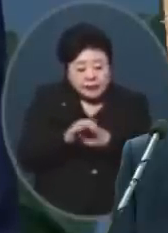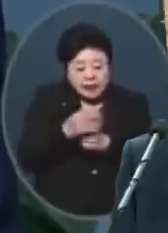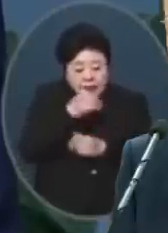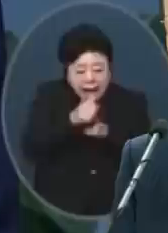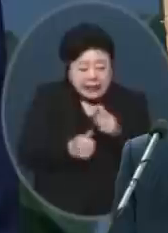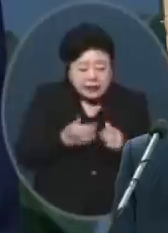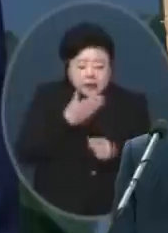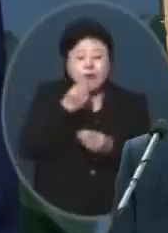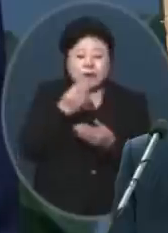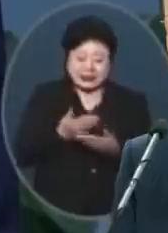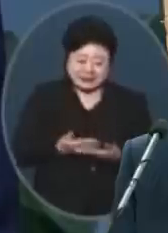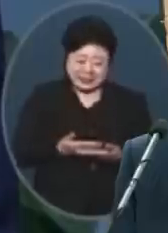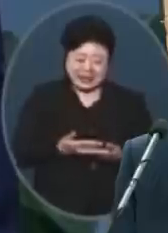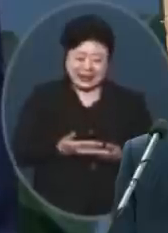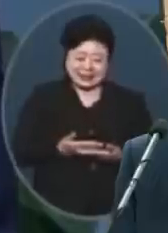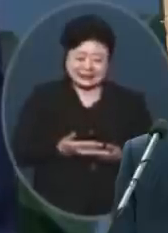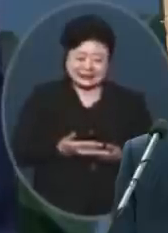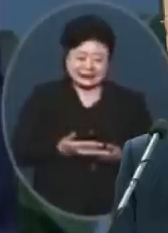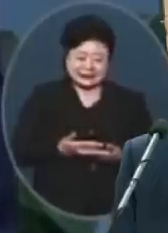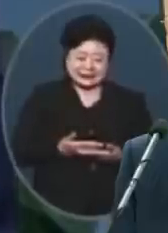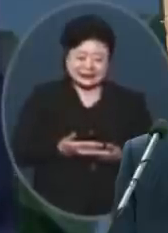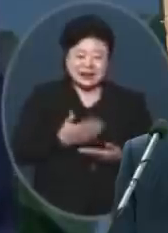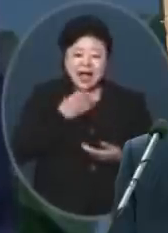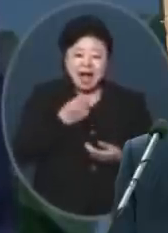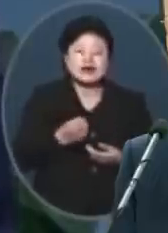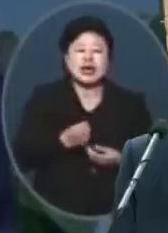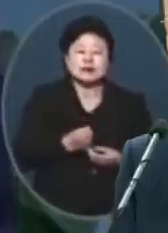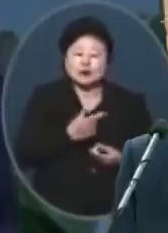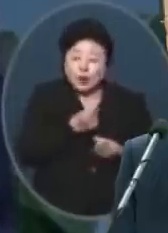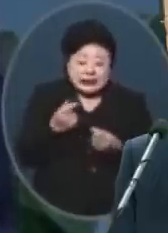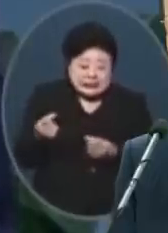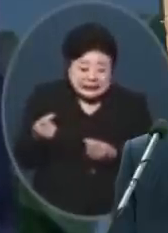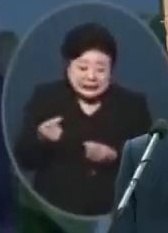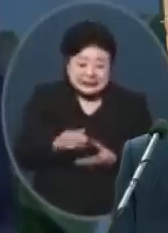하나님께 복을 받아 아브라함처럼